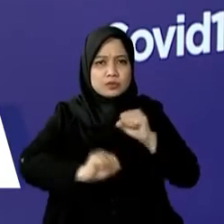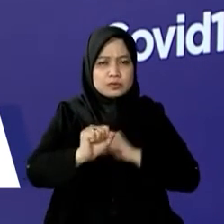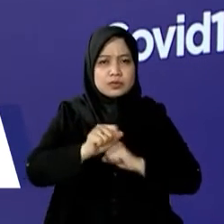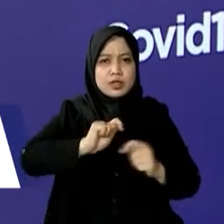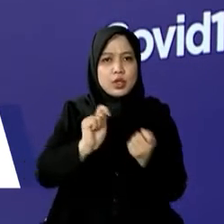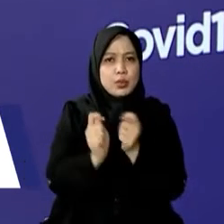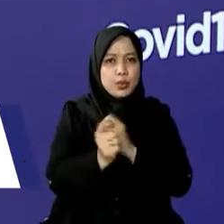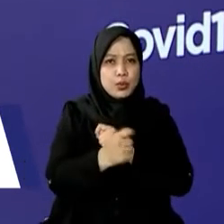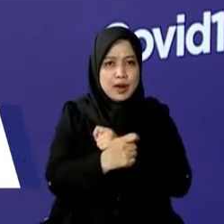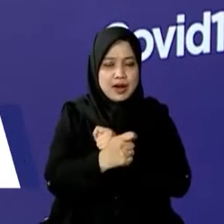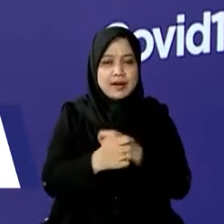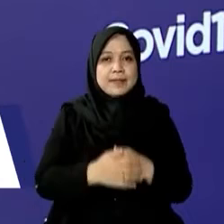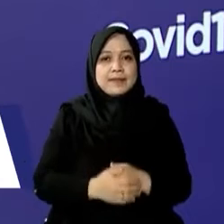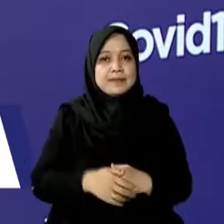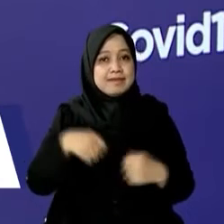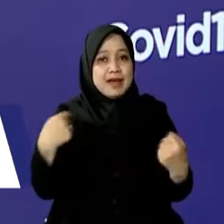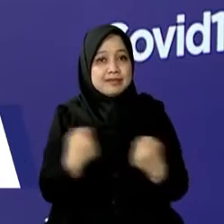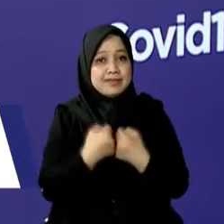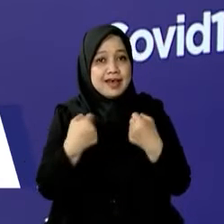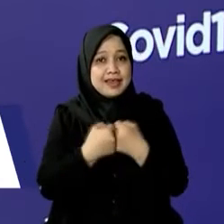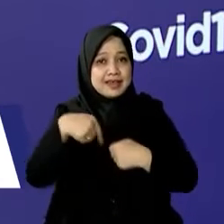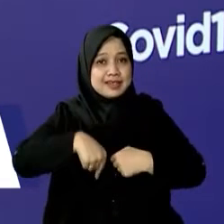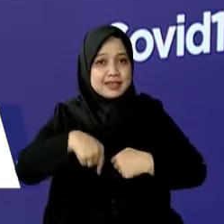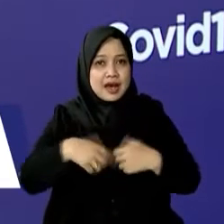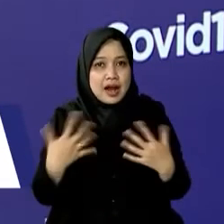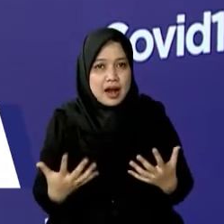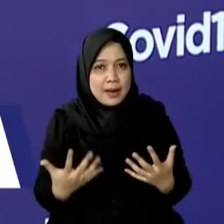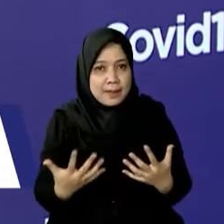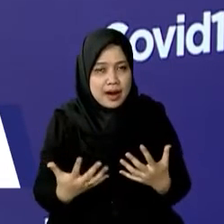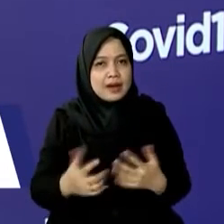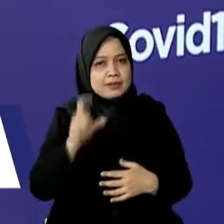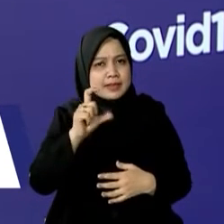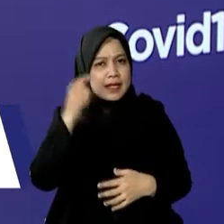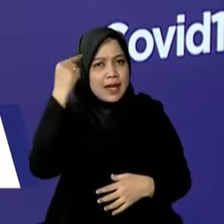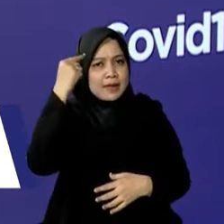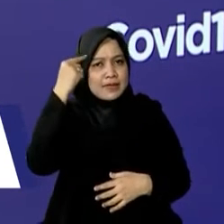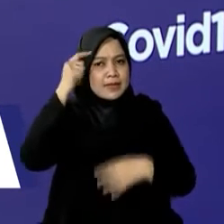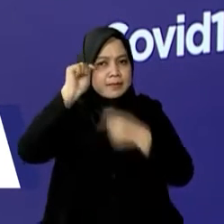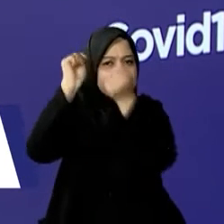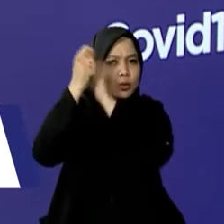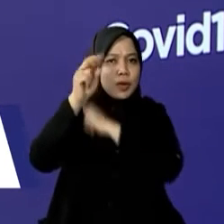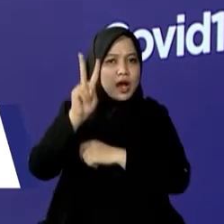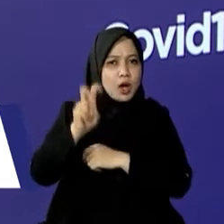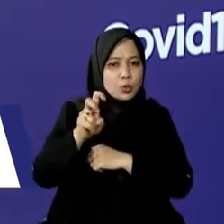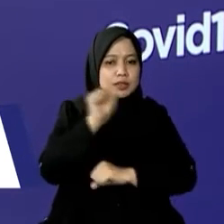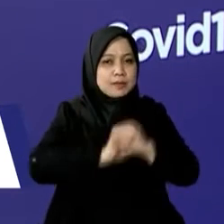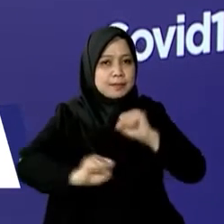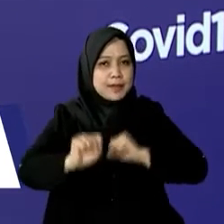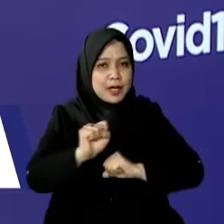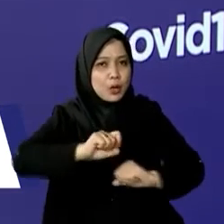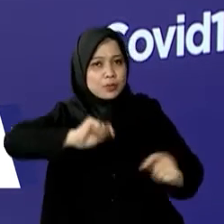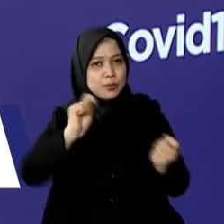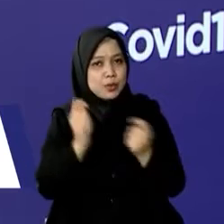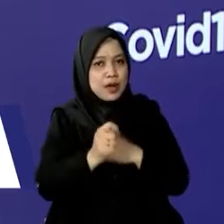aspek kehidupan tantangan yang kita hadapi saat ini adalah bagaimana mengubah cara berpikir dan berperilaku agar